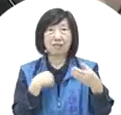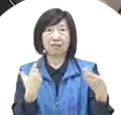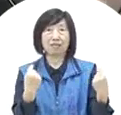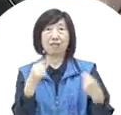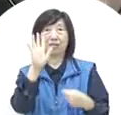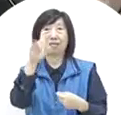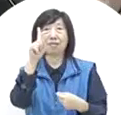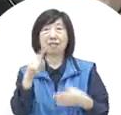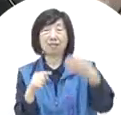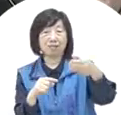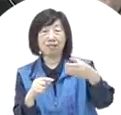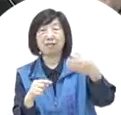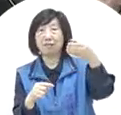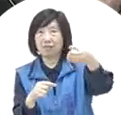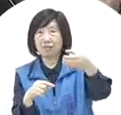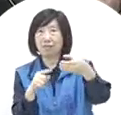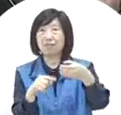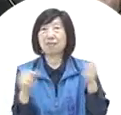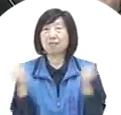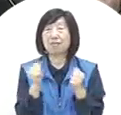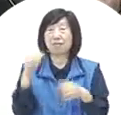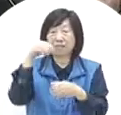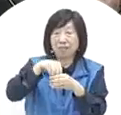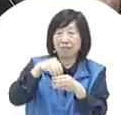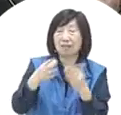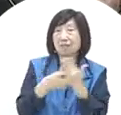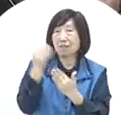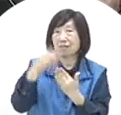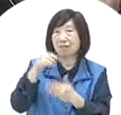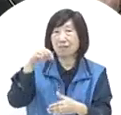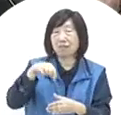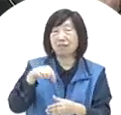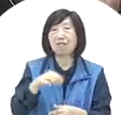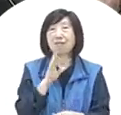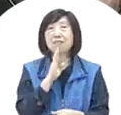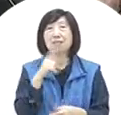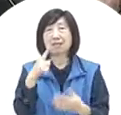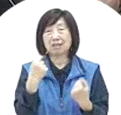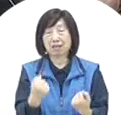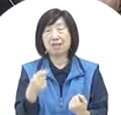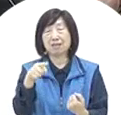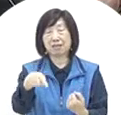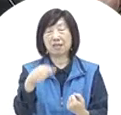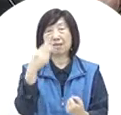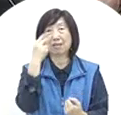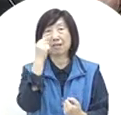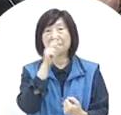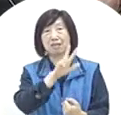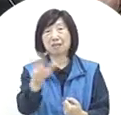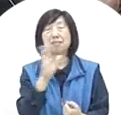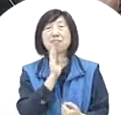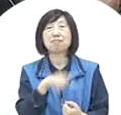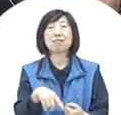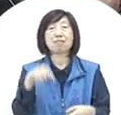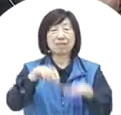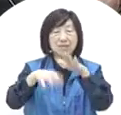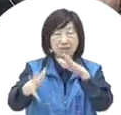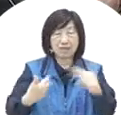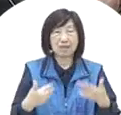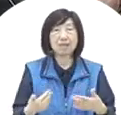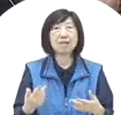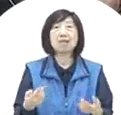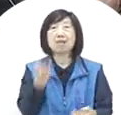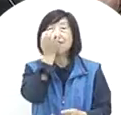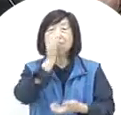齁，这一瓶这个冷泡茶呢，是我们这个在地的特色，深坑、石碇、平林都是我们的茶